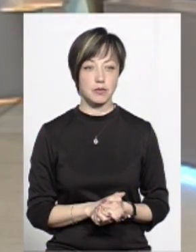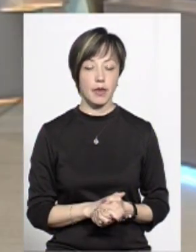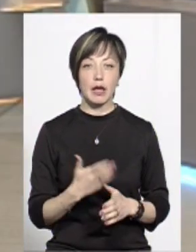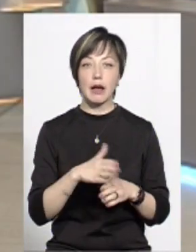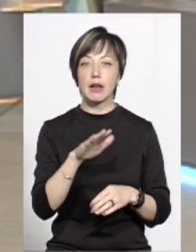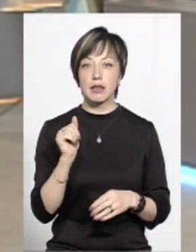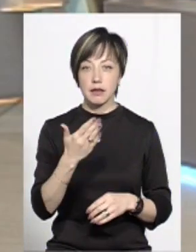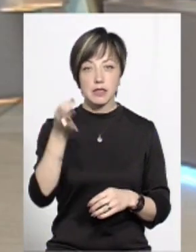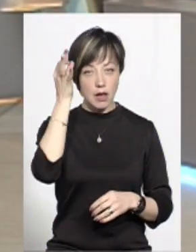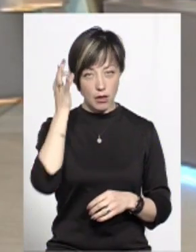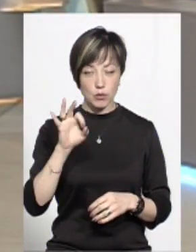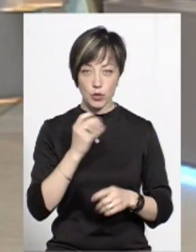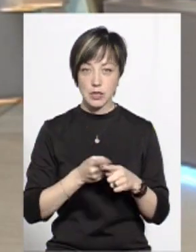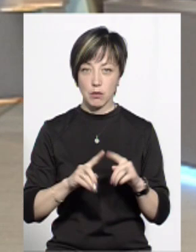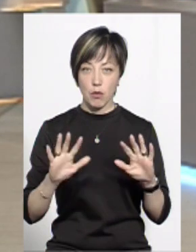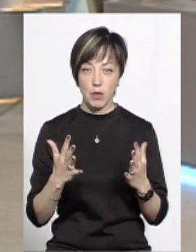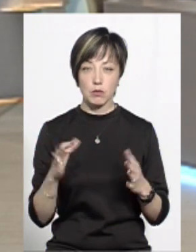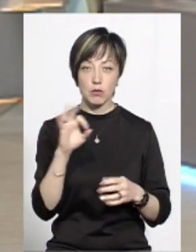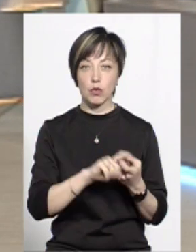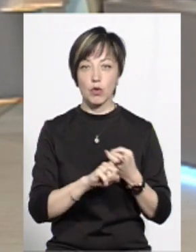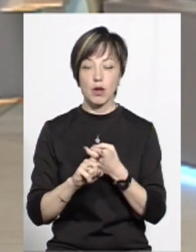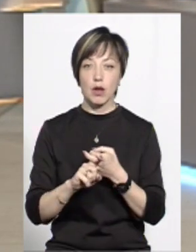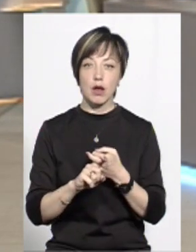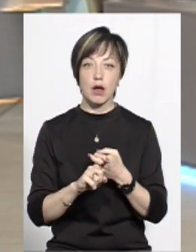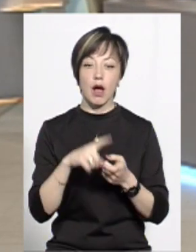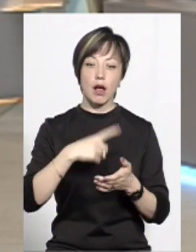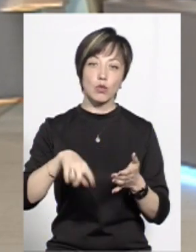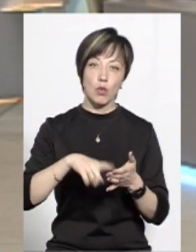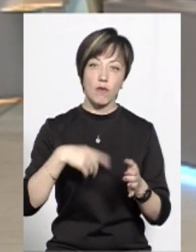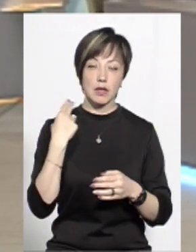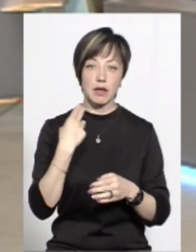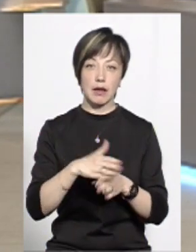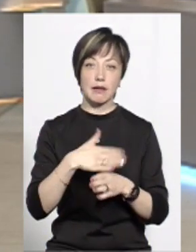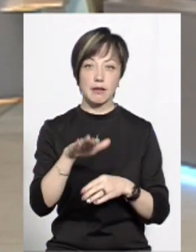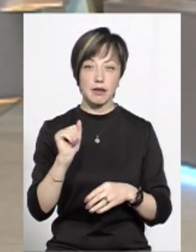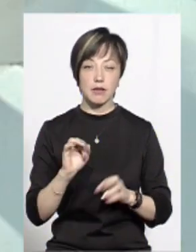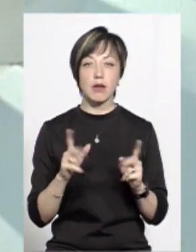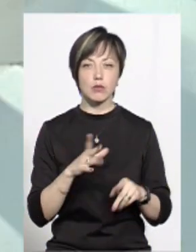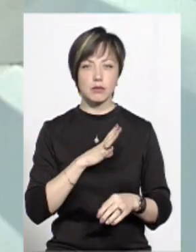приходять. Кредити. Ви згадували вже про цей момент. Стосовно прощених, анульованих?